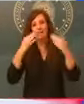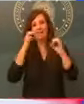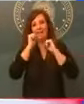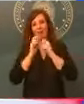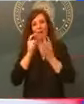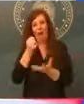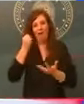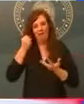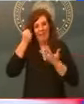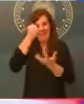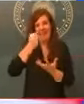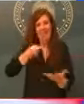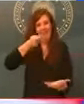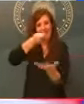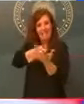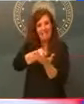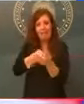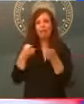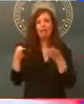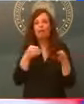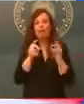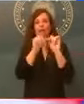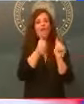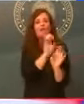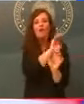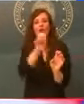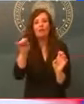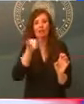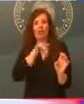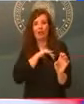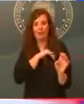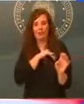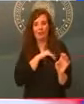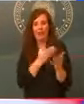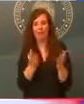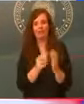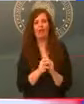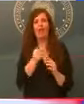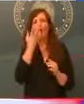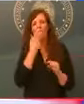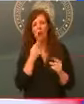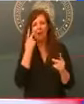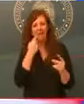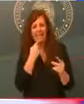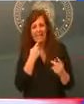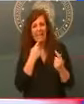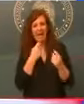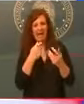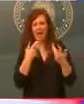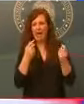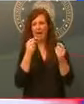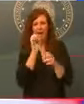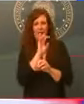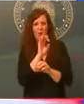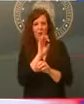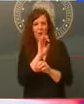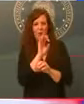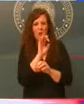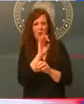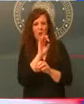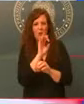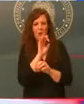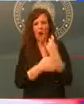nostri ragazzi. Vogliamo contrastare la povertà educativa, vogliamo contrastare la